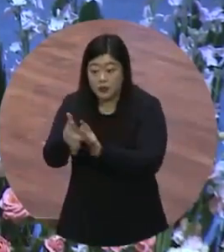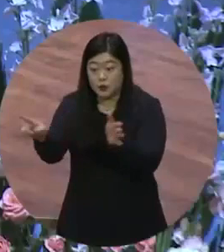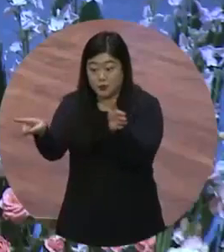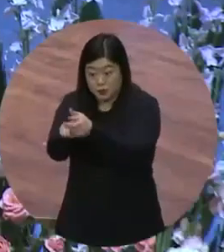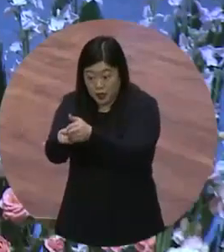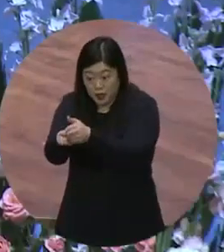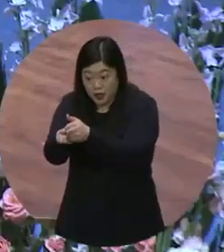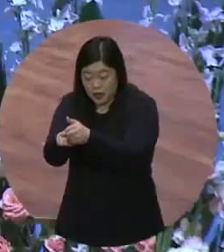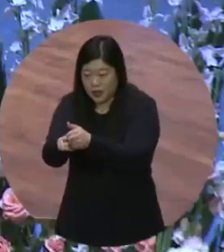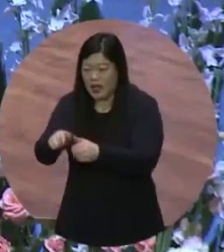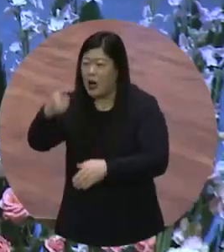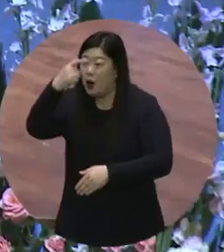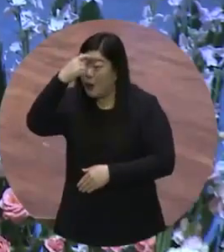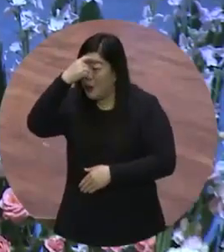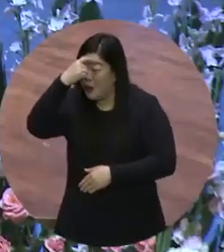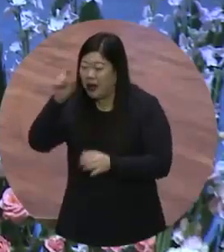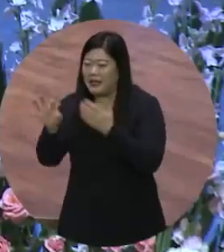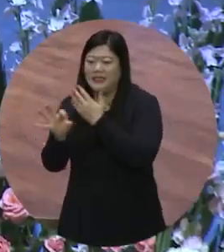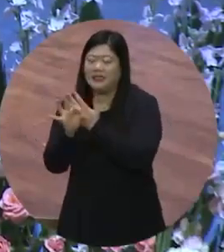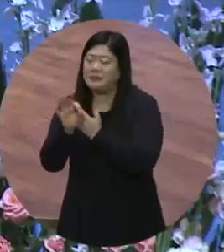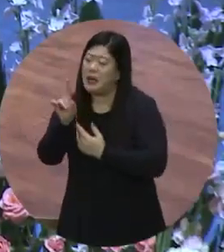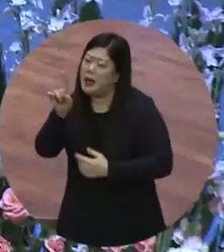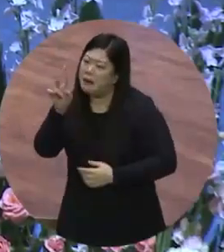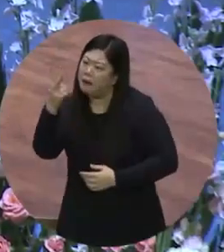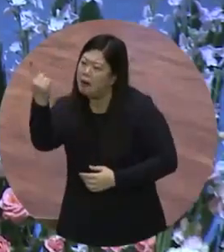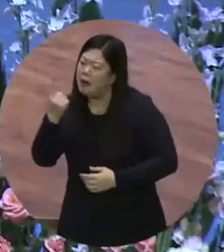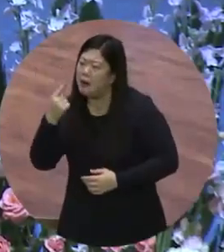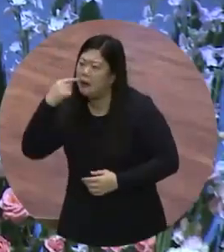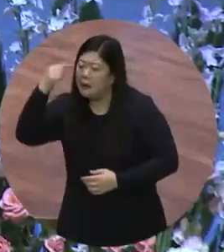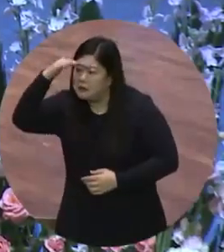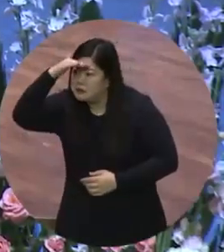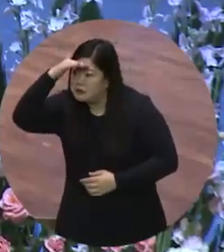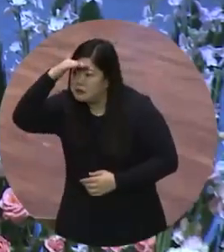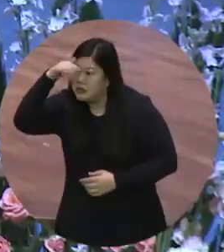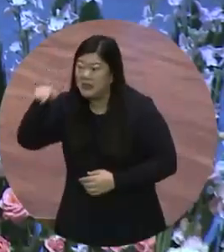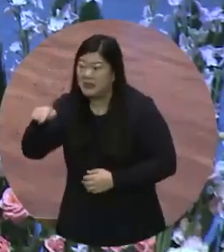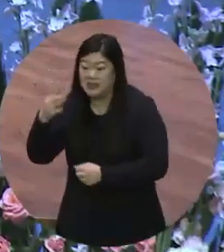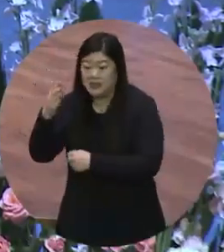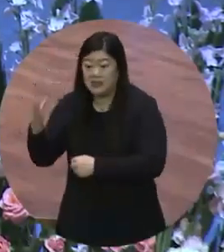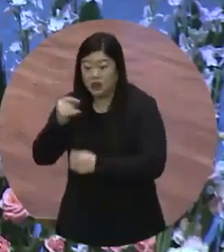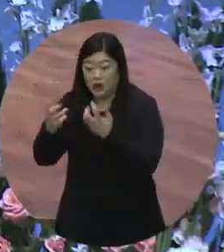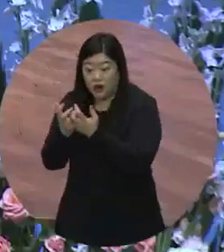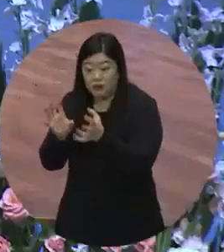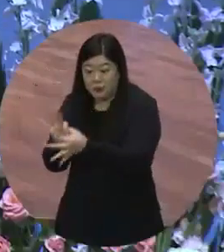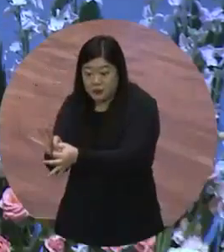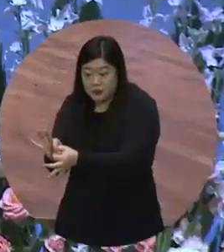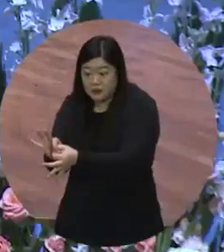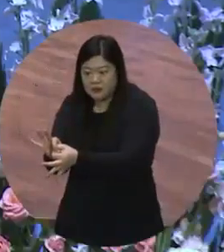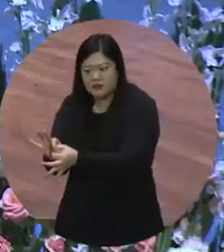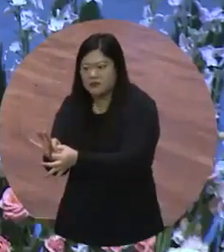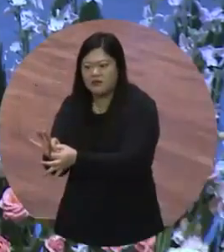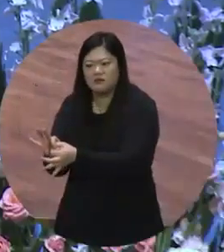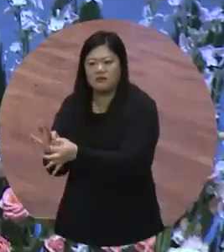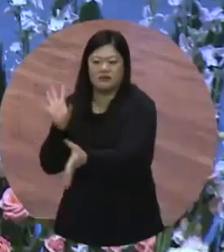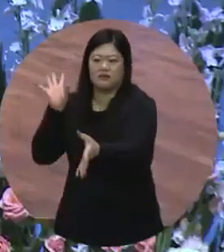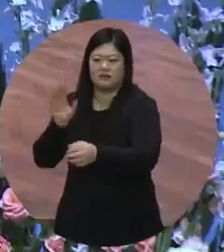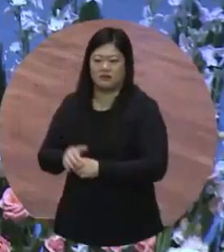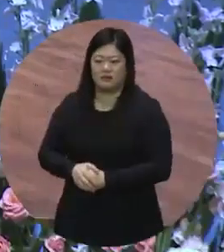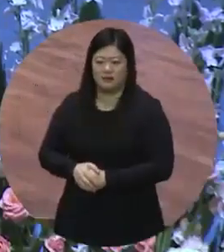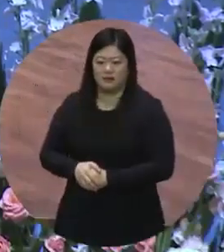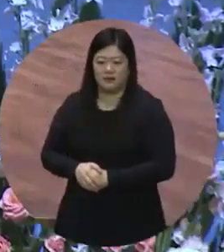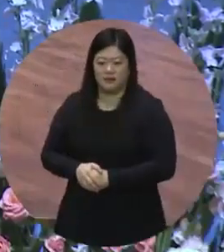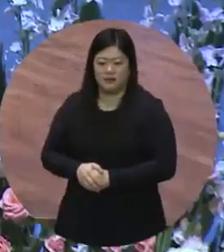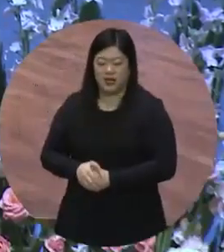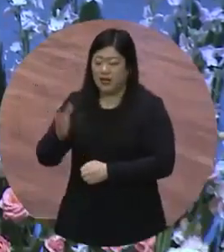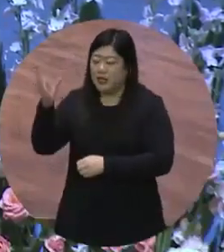번 구경 왔다 가는 사람은 성령 사람 아니에요. 지속적으로 예배하고 싶은 마음이 있는 것 자체가 성령이 아니고는 예수를 주라고